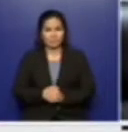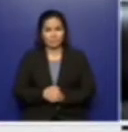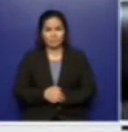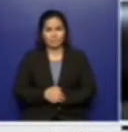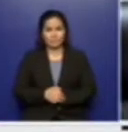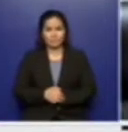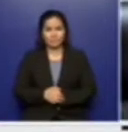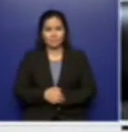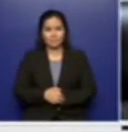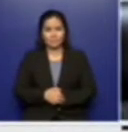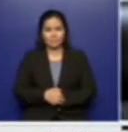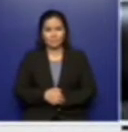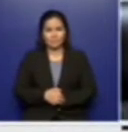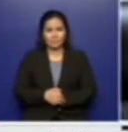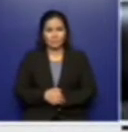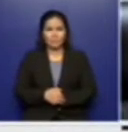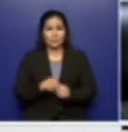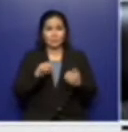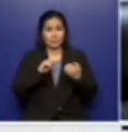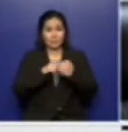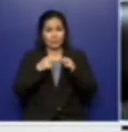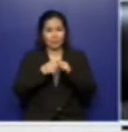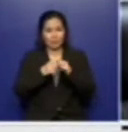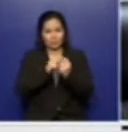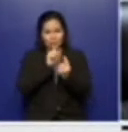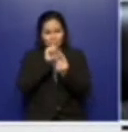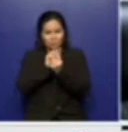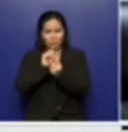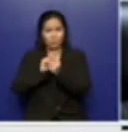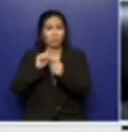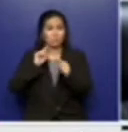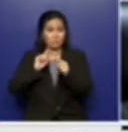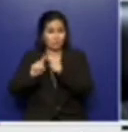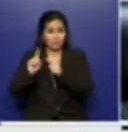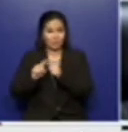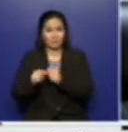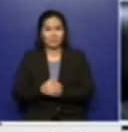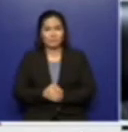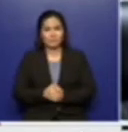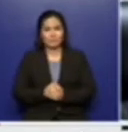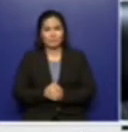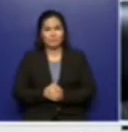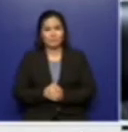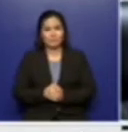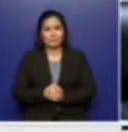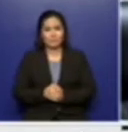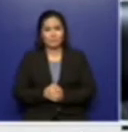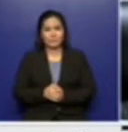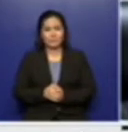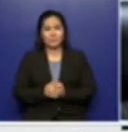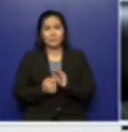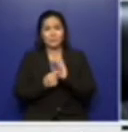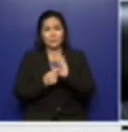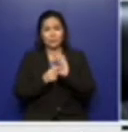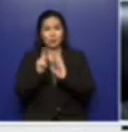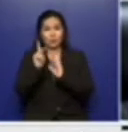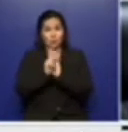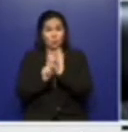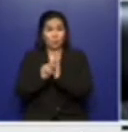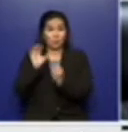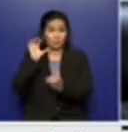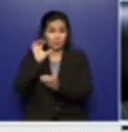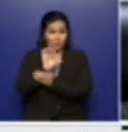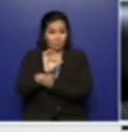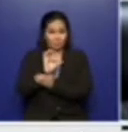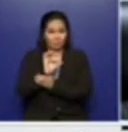าต่างๆที่ตามมาจะไม่ว่าจะเป็นการออกกฎหมายที่เกี่ยวข้องกับป่า